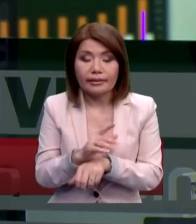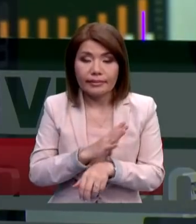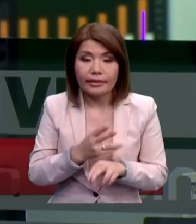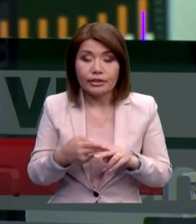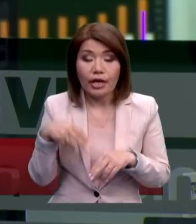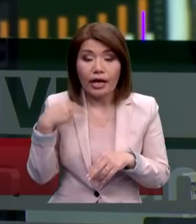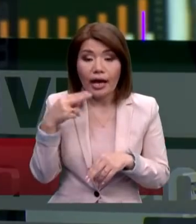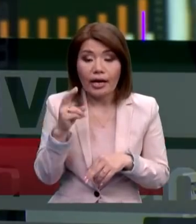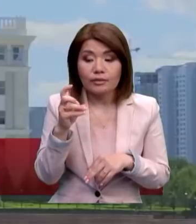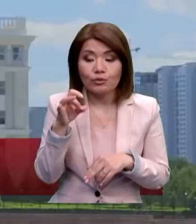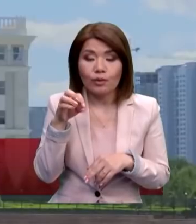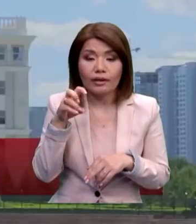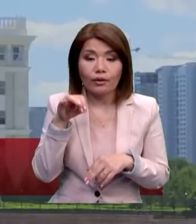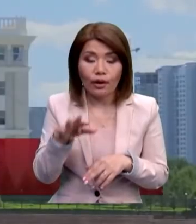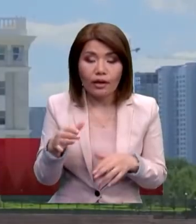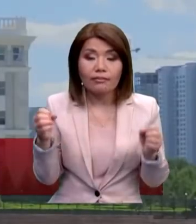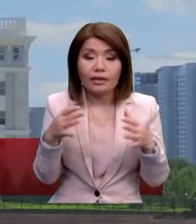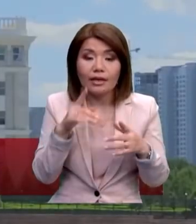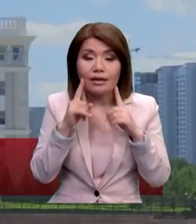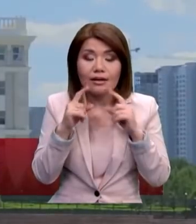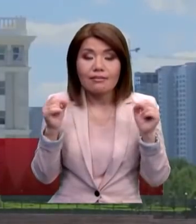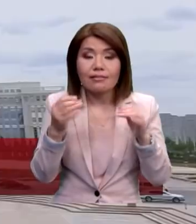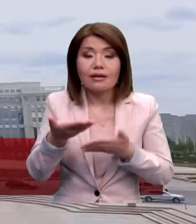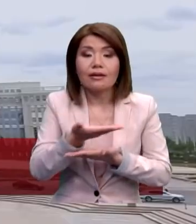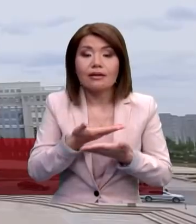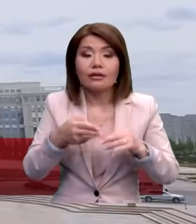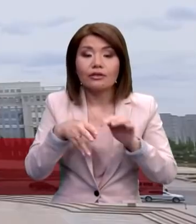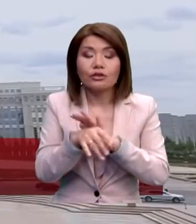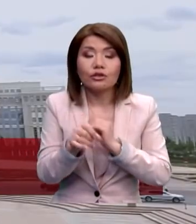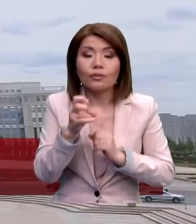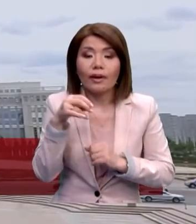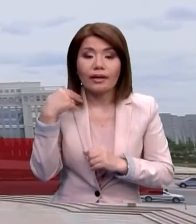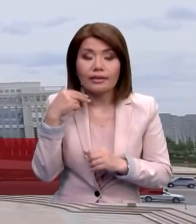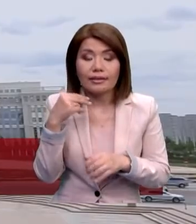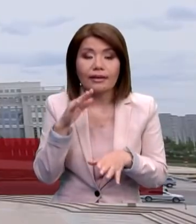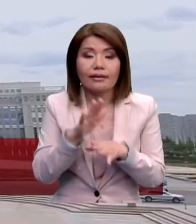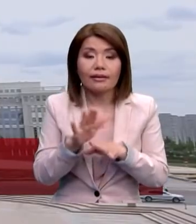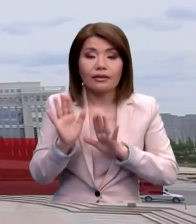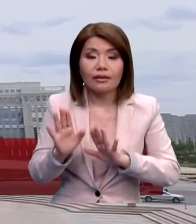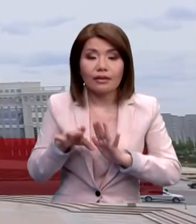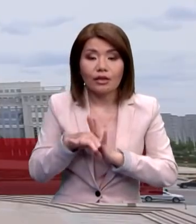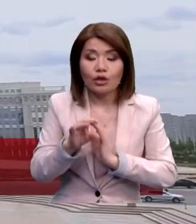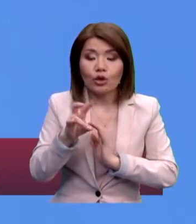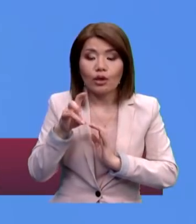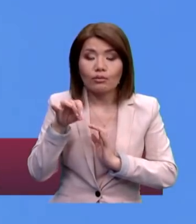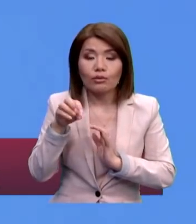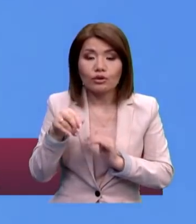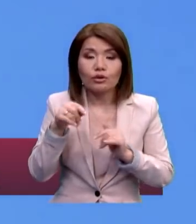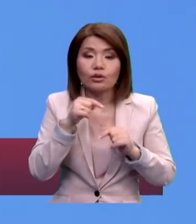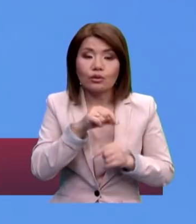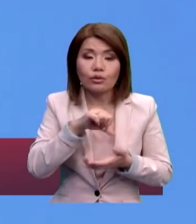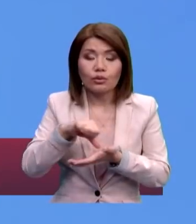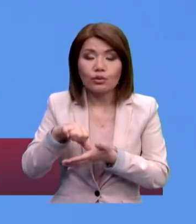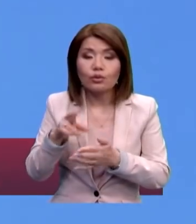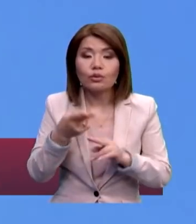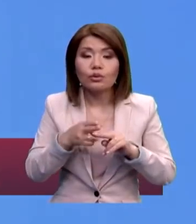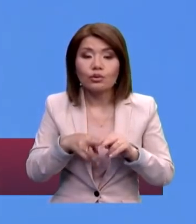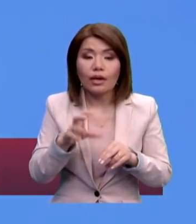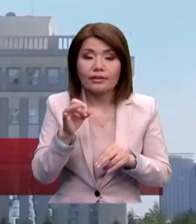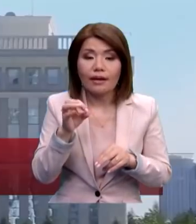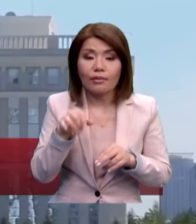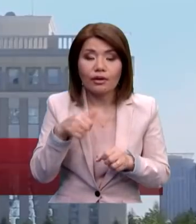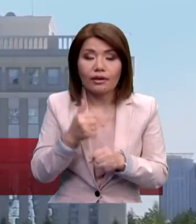Жомарт Тоқаевтың төрағалығымен өткен жиынға Алихан Смайылов, президент әкімшілігінің басшысы Мұрат Нұртілеу мен үкімет мүшелері және Самұрық Қазына